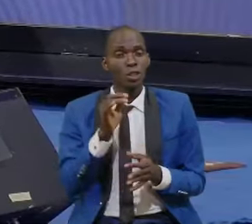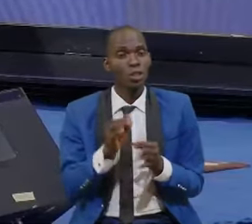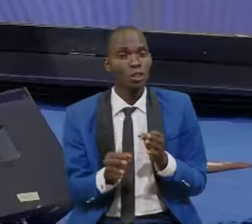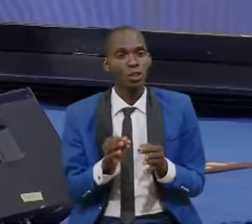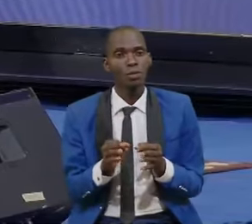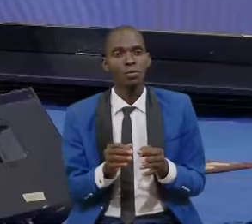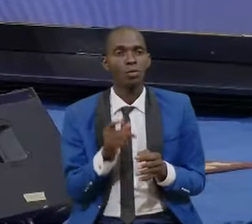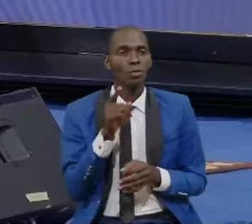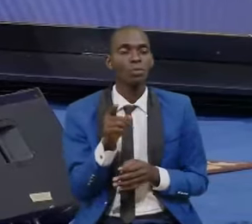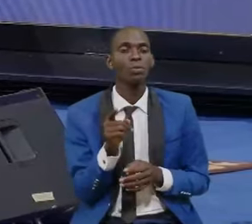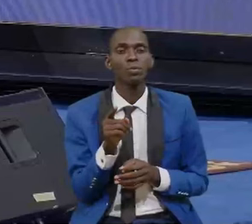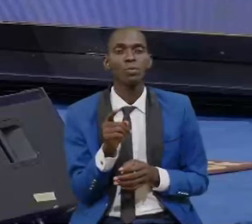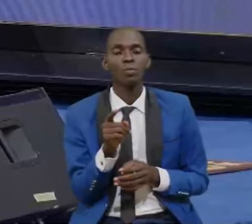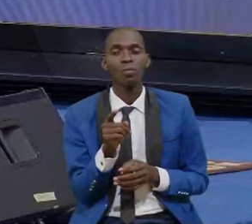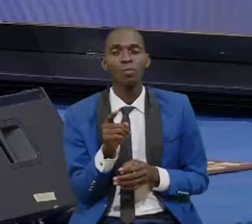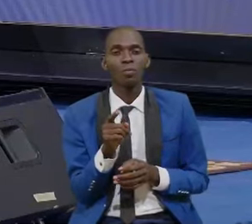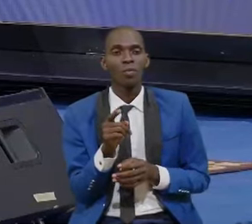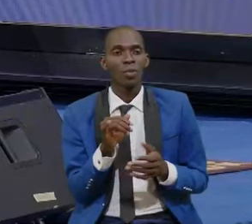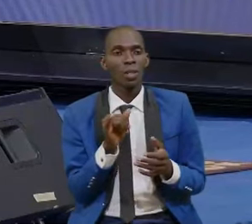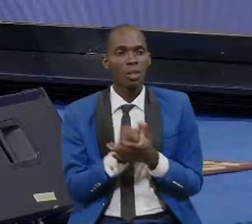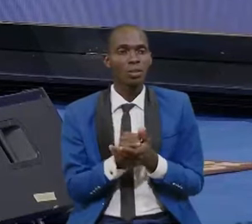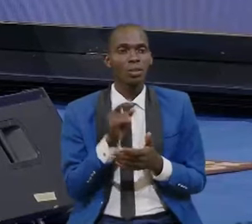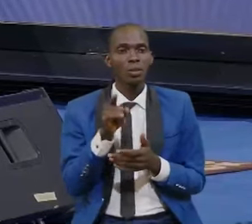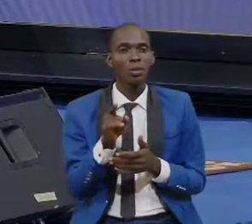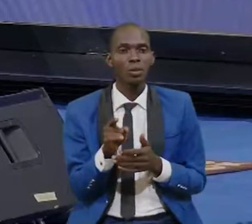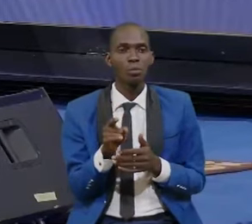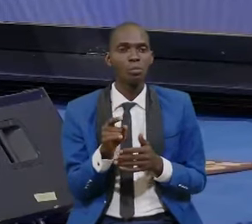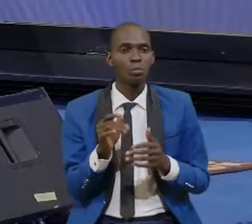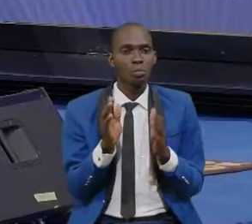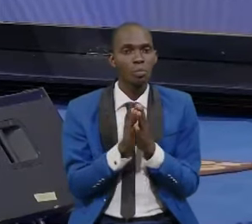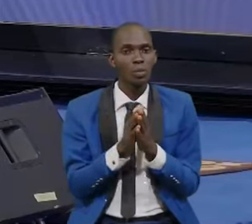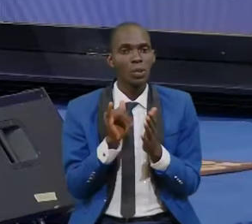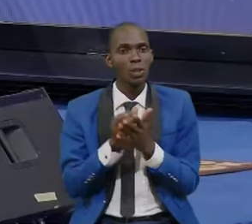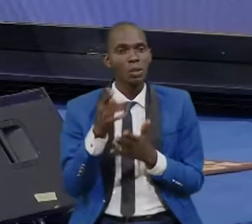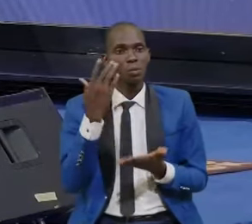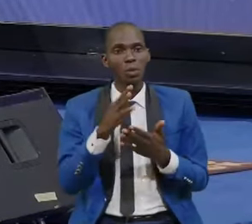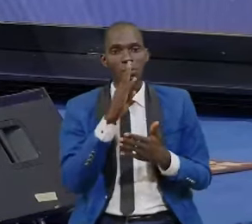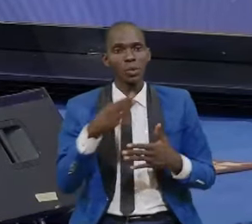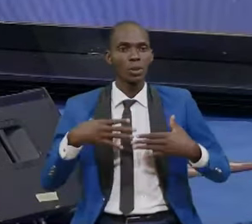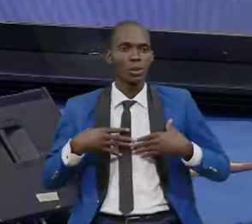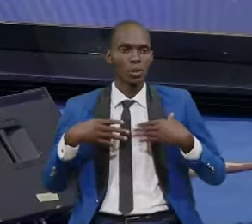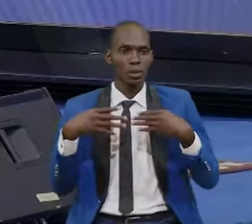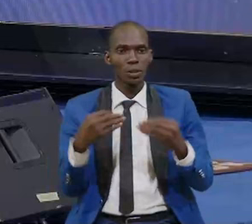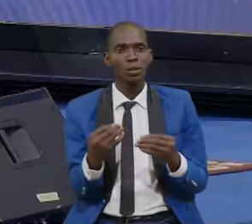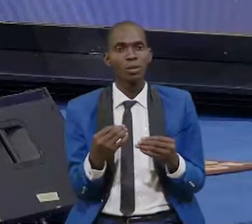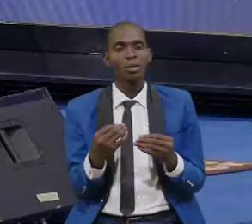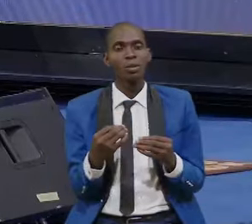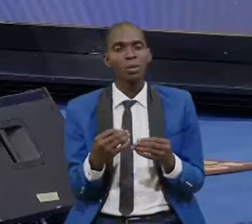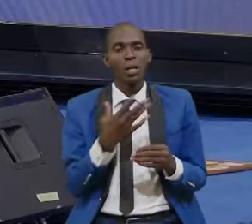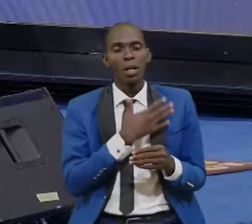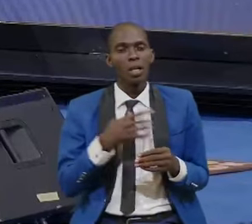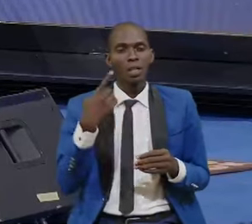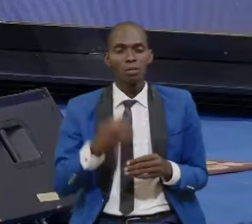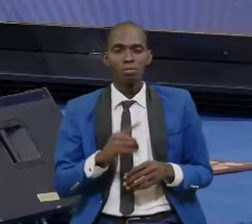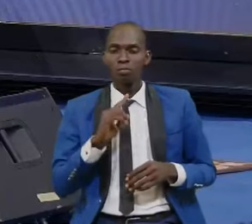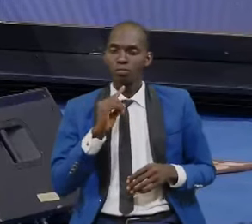tu pries les uns pour les autres et vous serez guéris. La prière efficace La prière